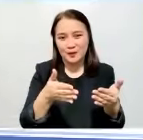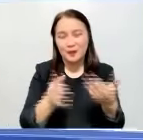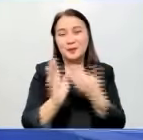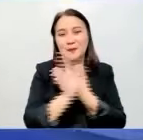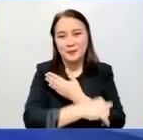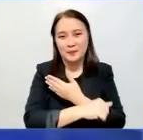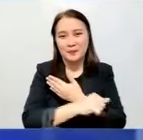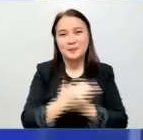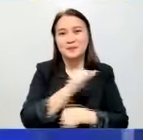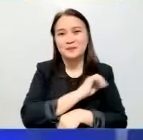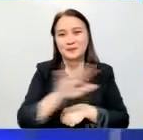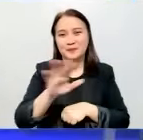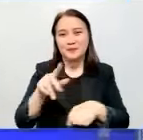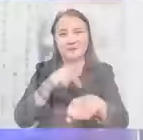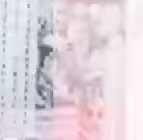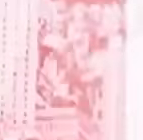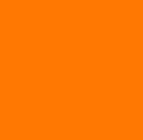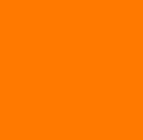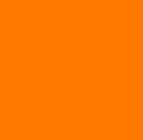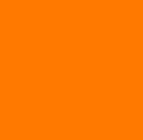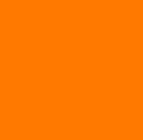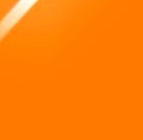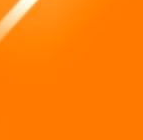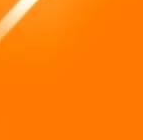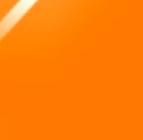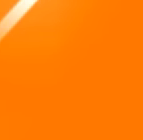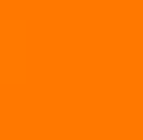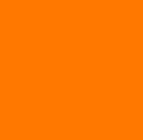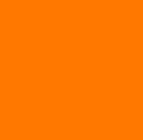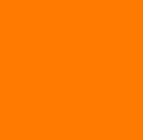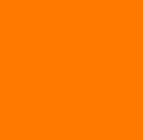ang Frontline Pilipinas.